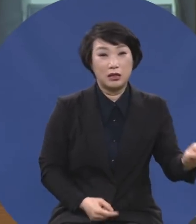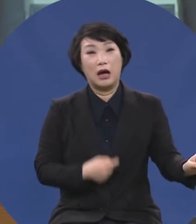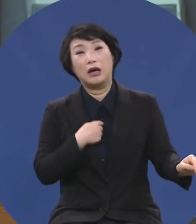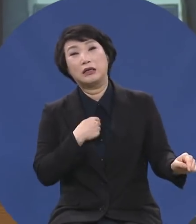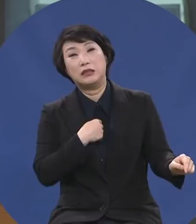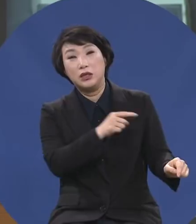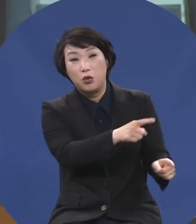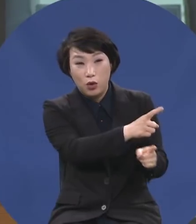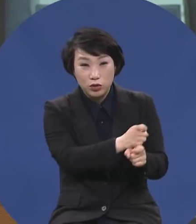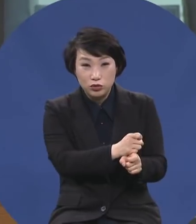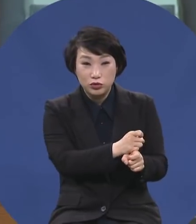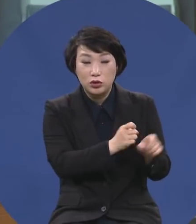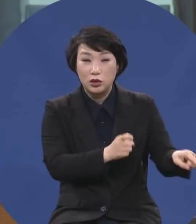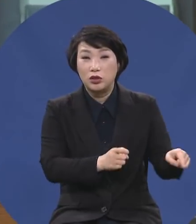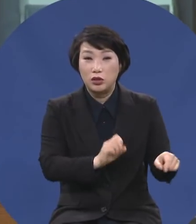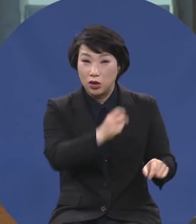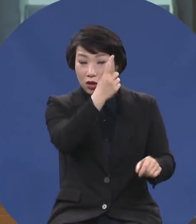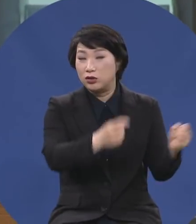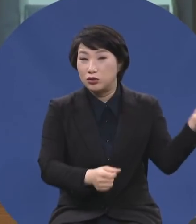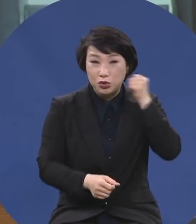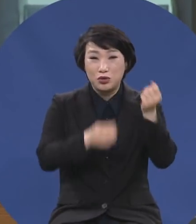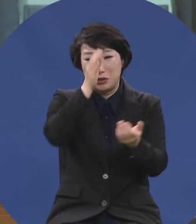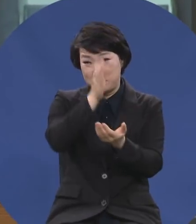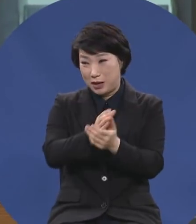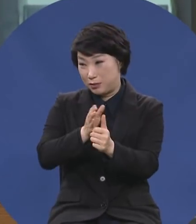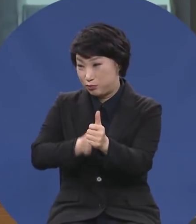이 원수에게 당하지 말라 그 말이요.